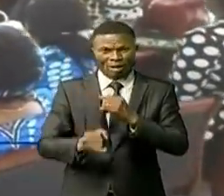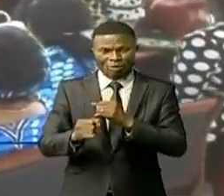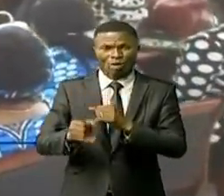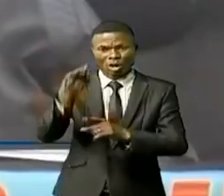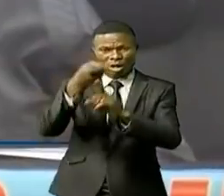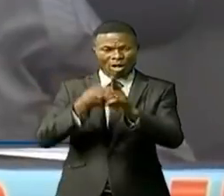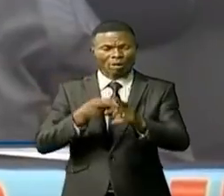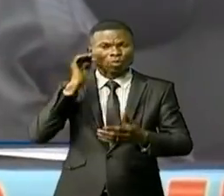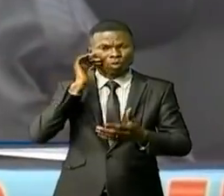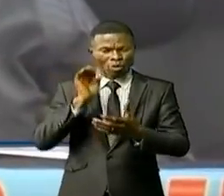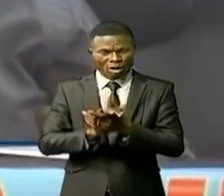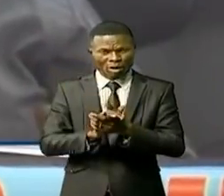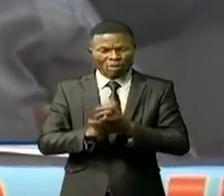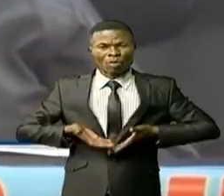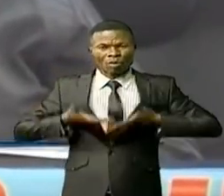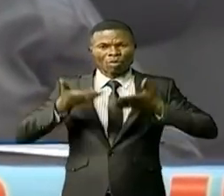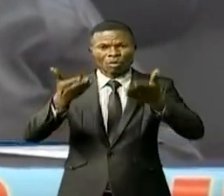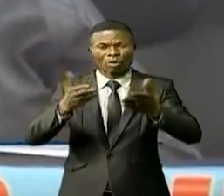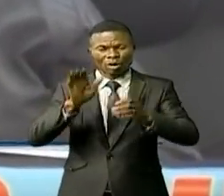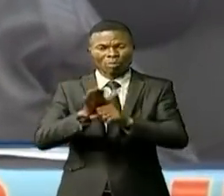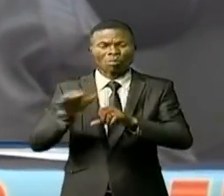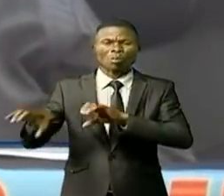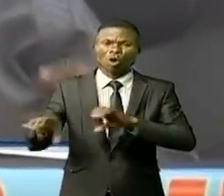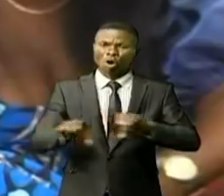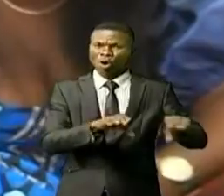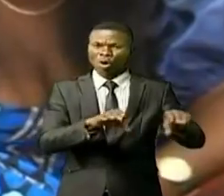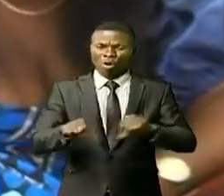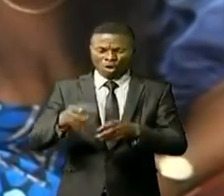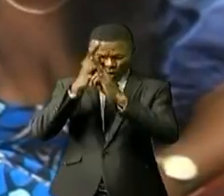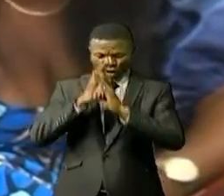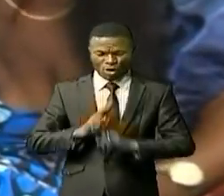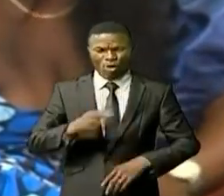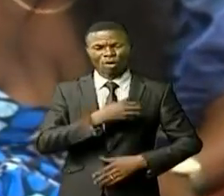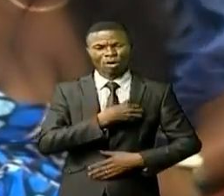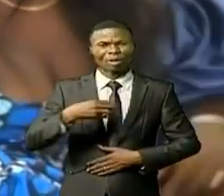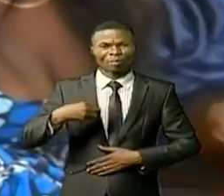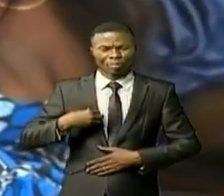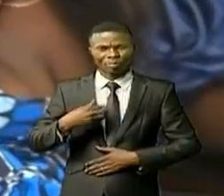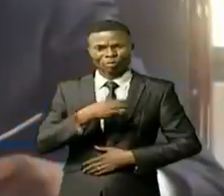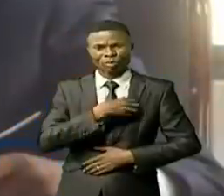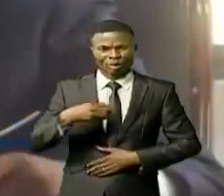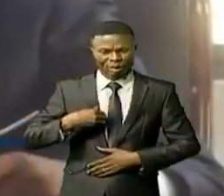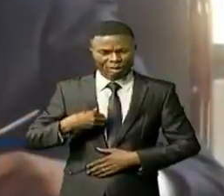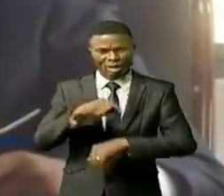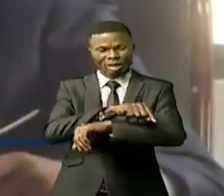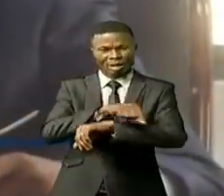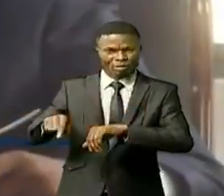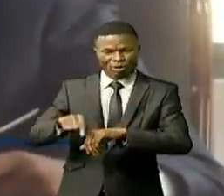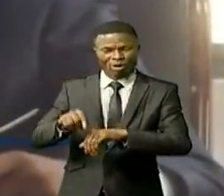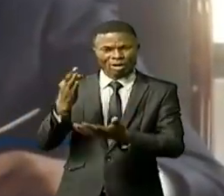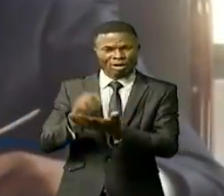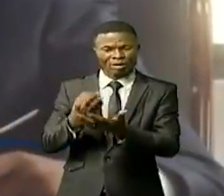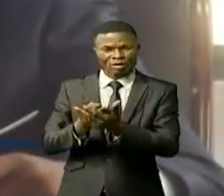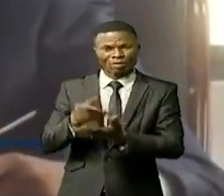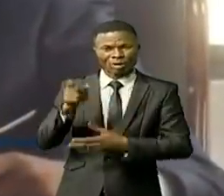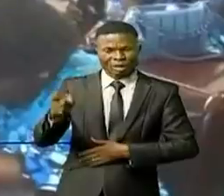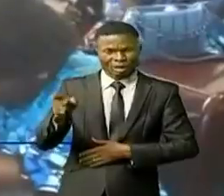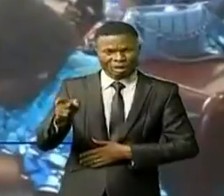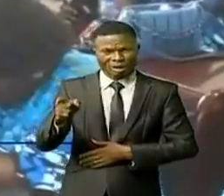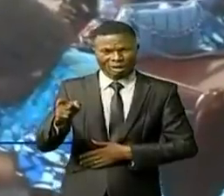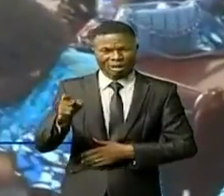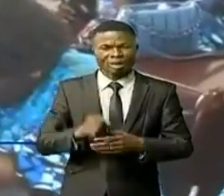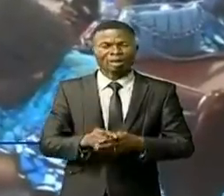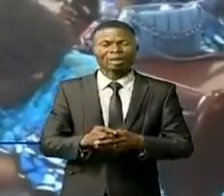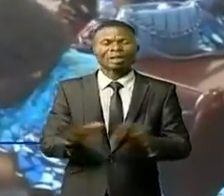de mars consacré aux différentes activités à l'honneur de la femme. Les femmes de la direction de la réglementation des finances se